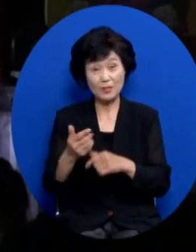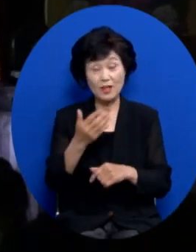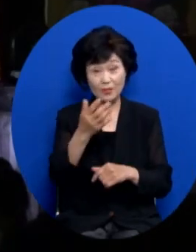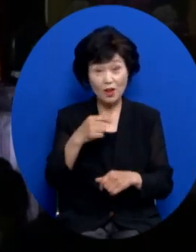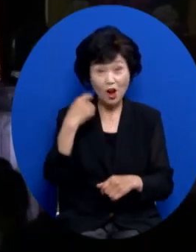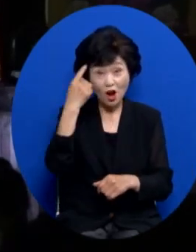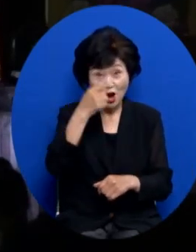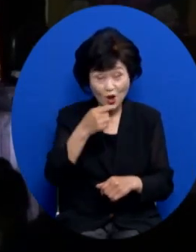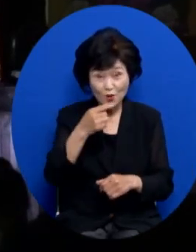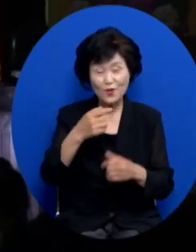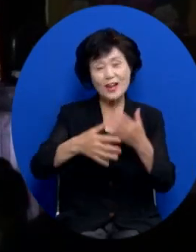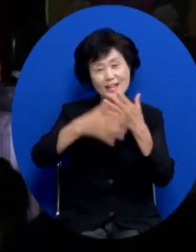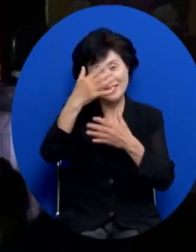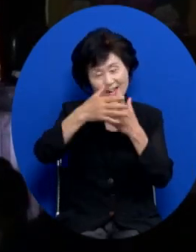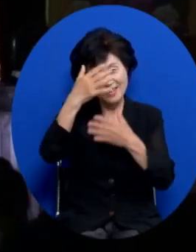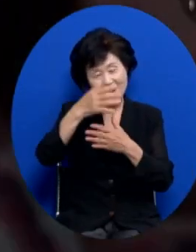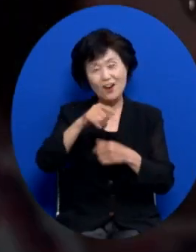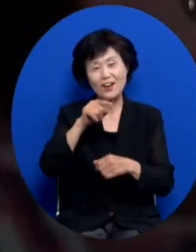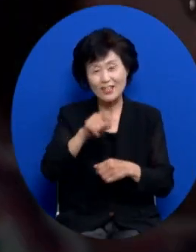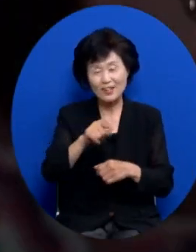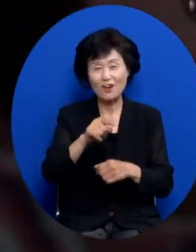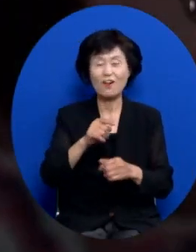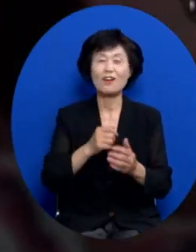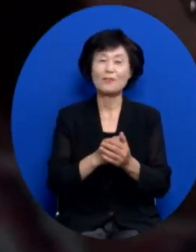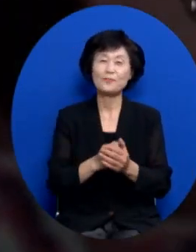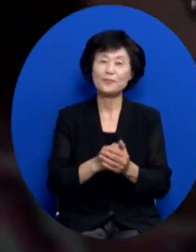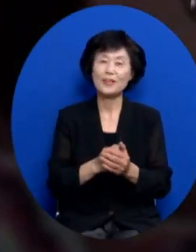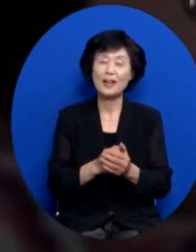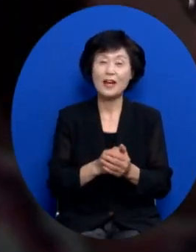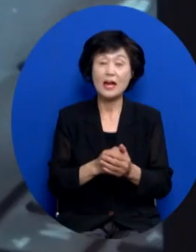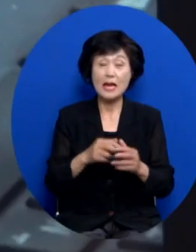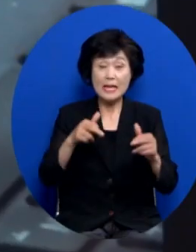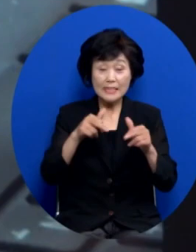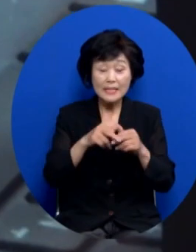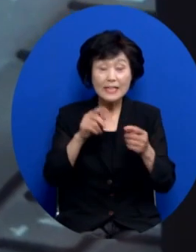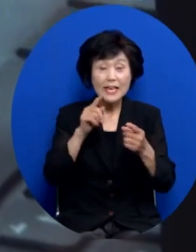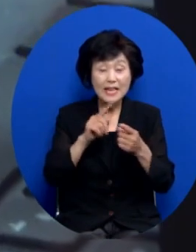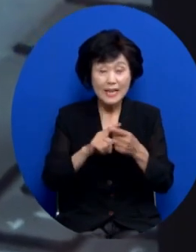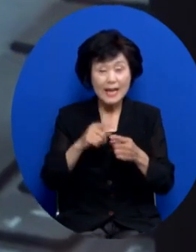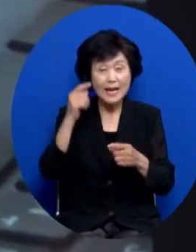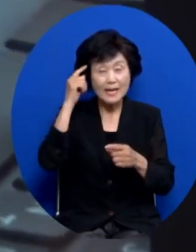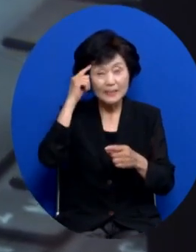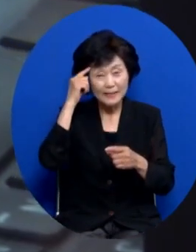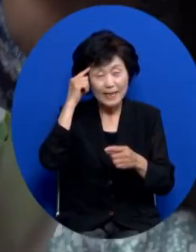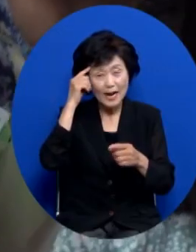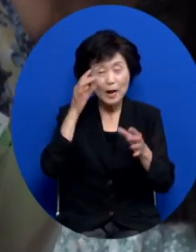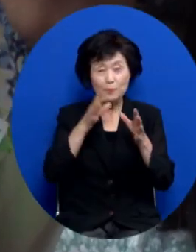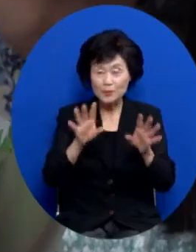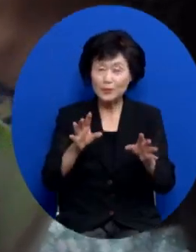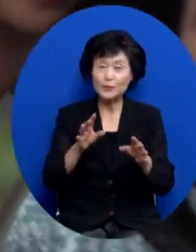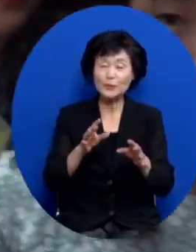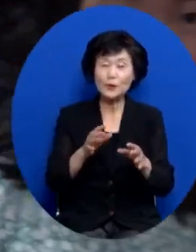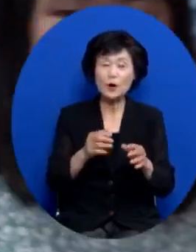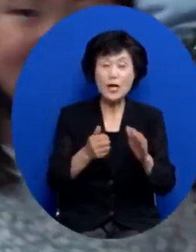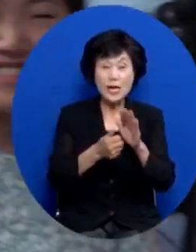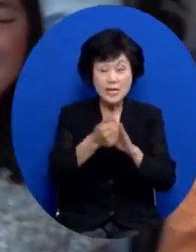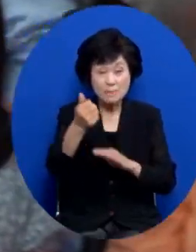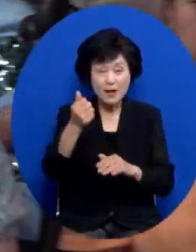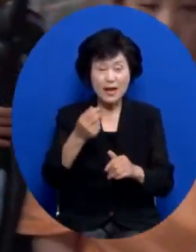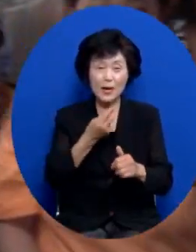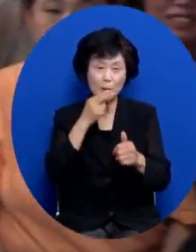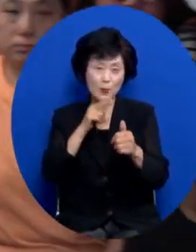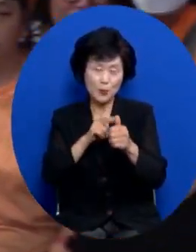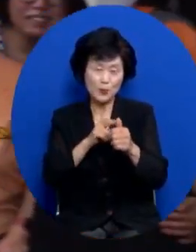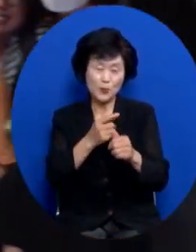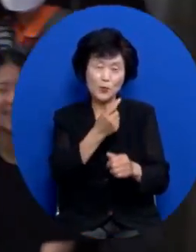상영회로 대미를 장식한 시드니 블루스 행사는 장애에 대한 편견을 깨뜨리는 희망과 도전을 확인하는